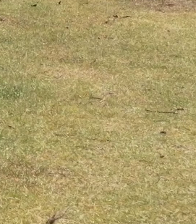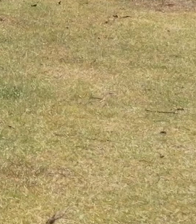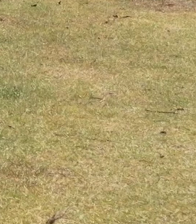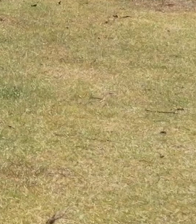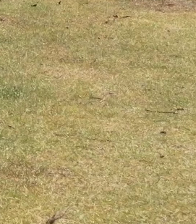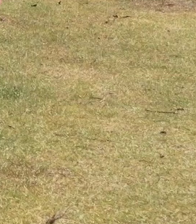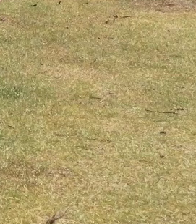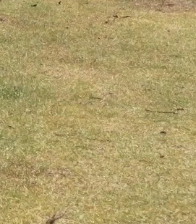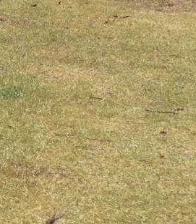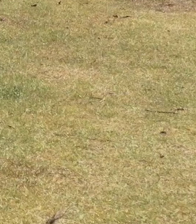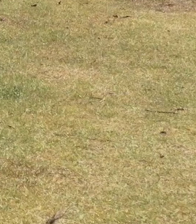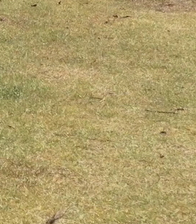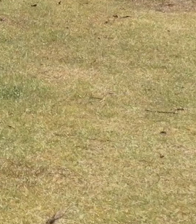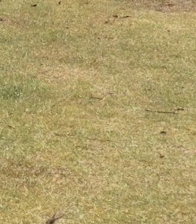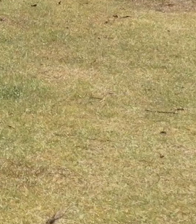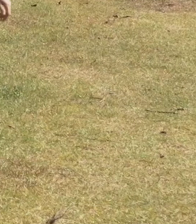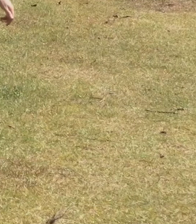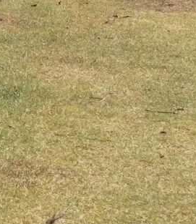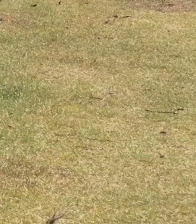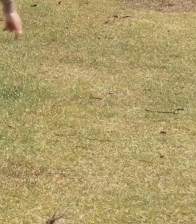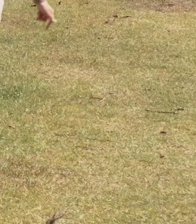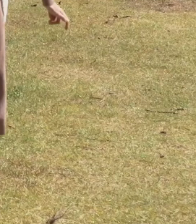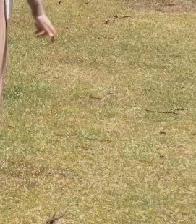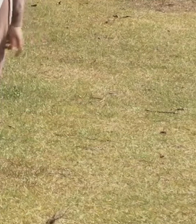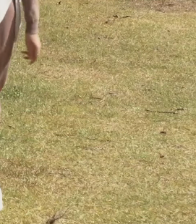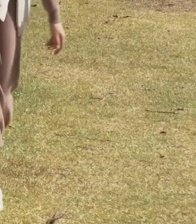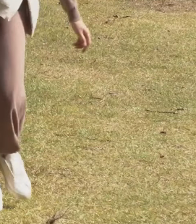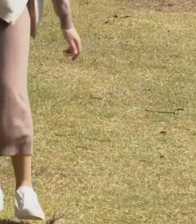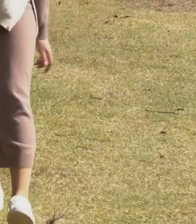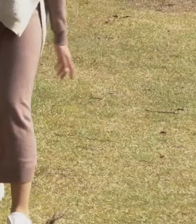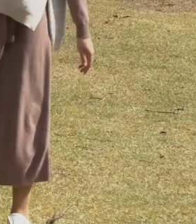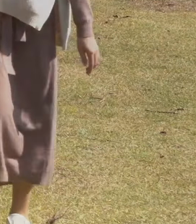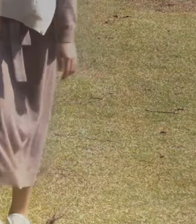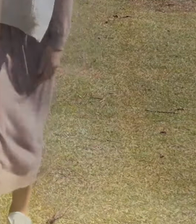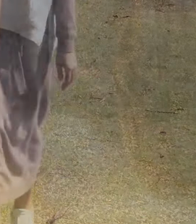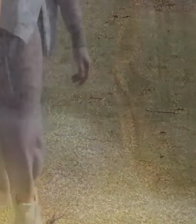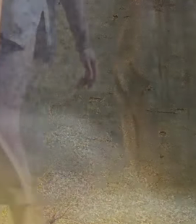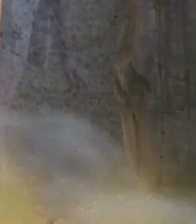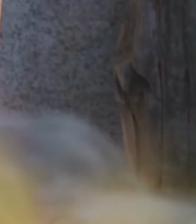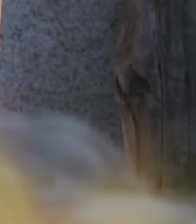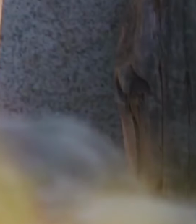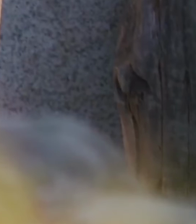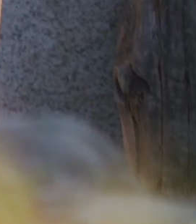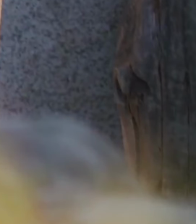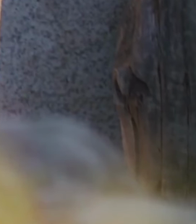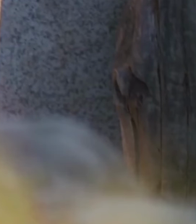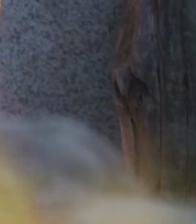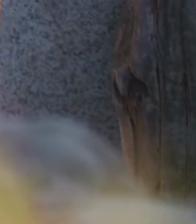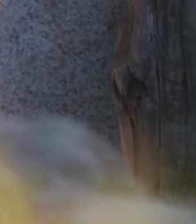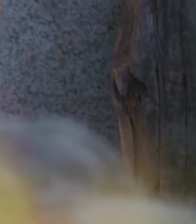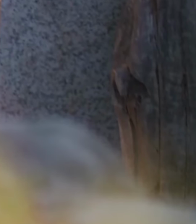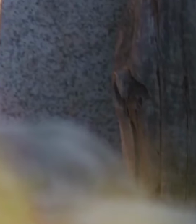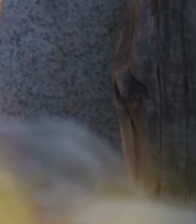편안한 잠을 청할 수 있는 아늑한 숙소와 파도, 자연 염색, 규방공예 등의 전통 문화를 체험할